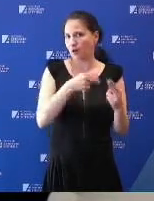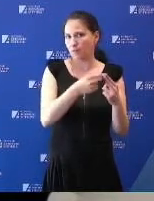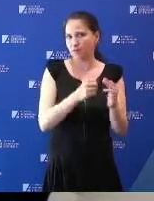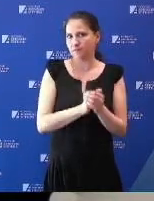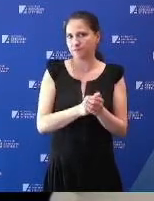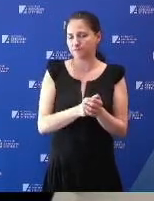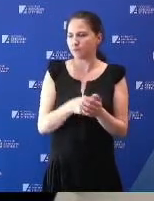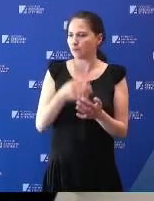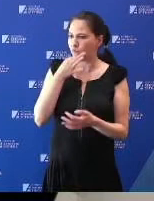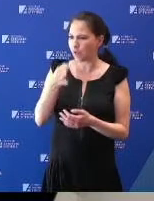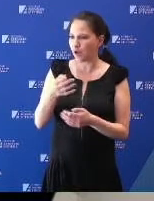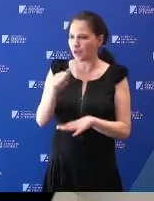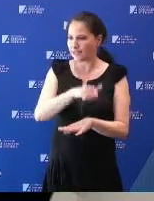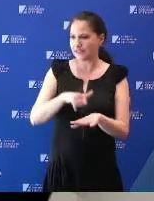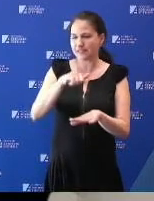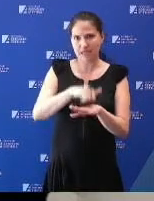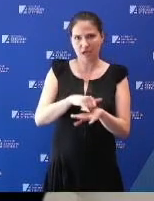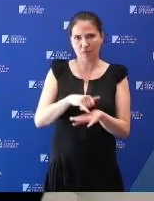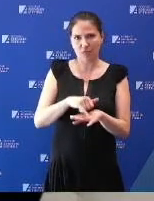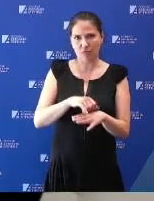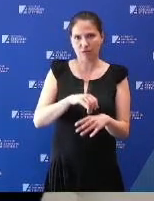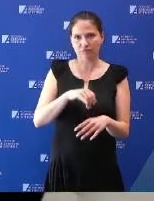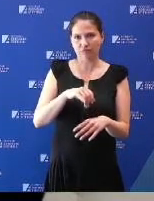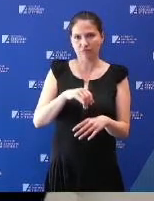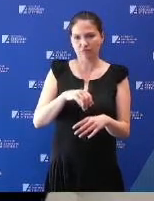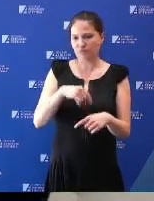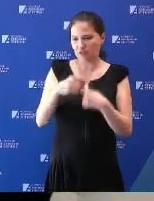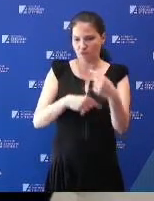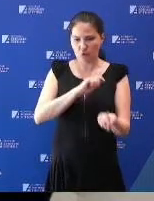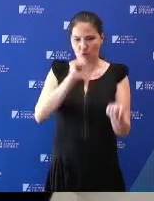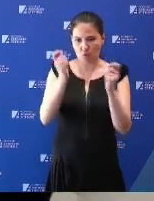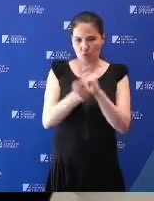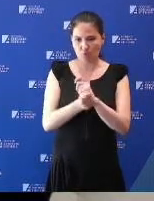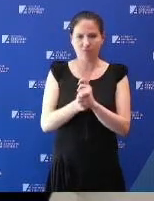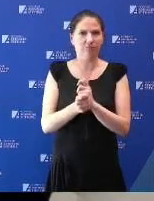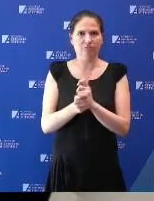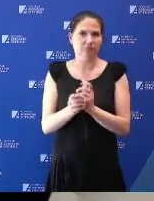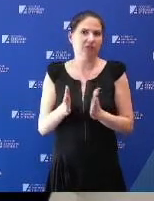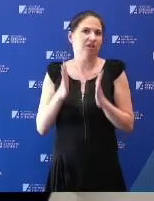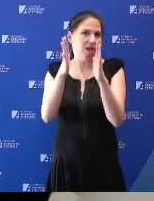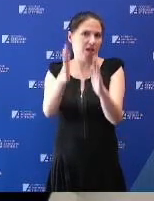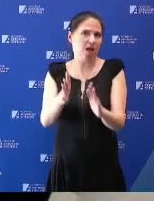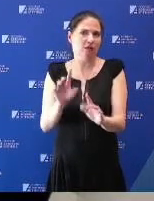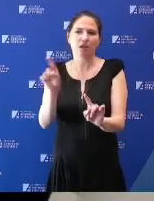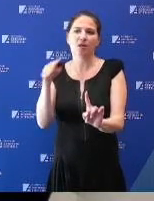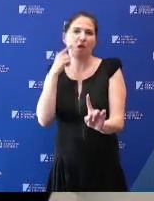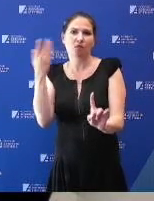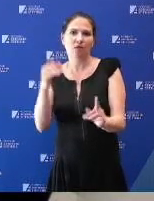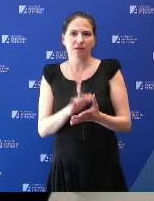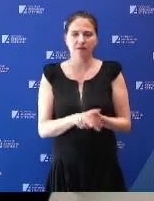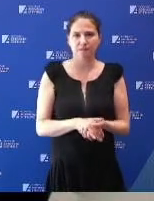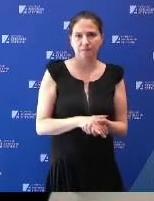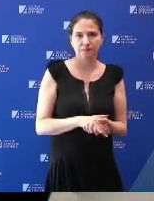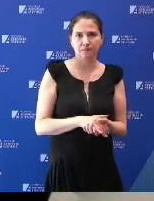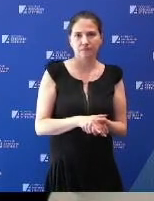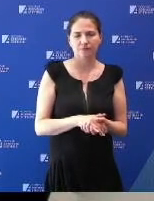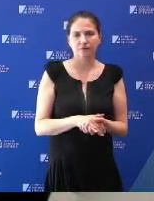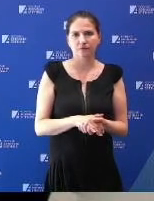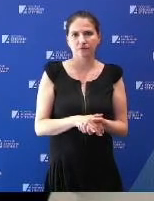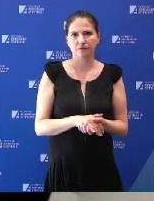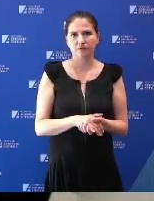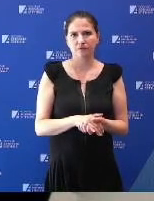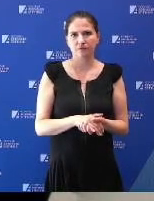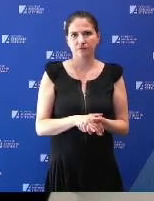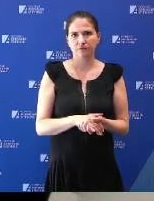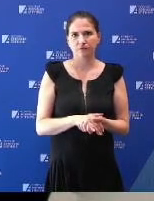von Singapur in den nächsten Jahren oder Jahrzehnten? Wir bereiten uns auf ähnliche Dinge